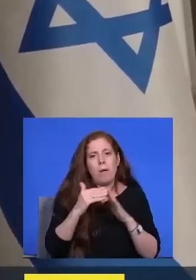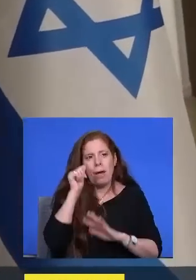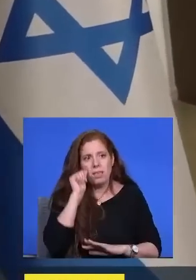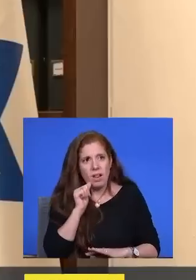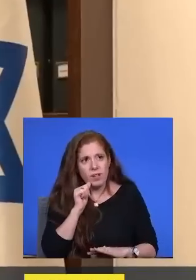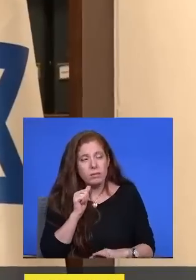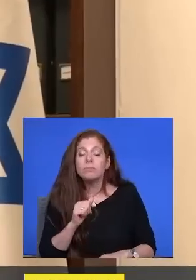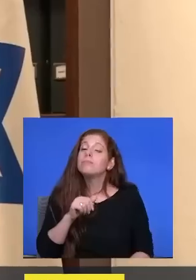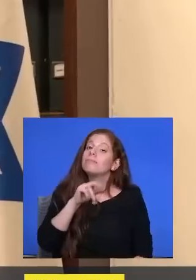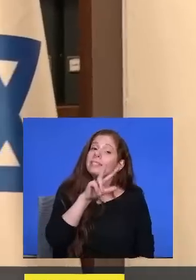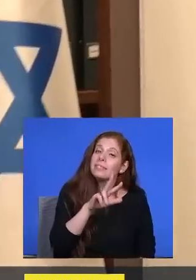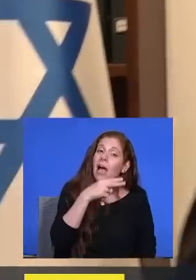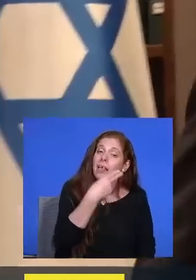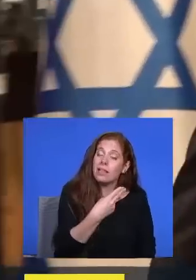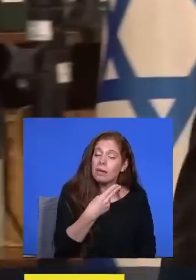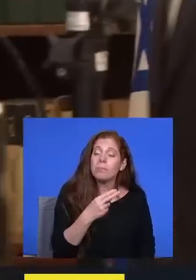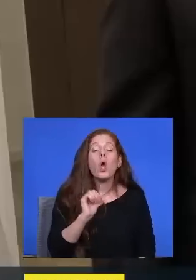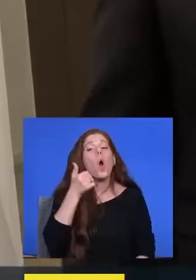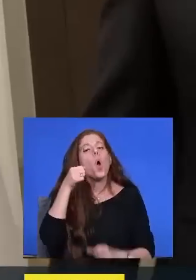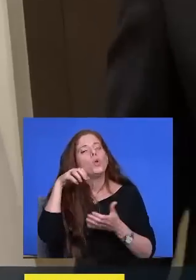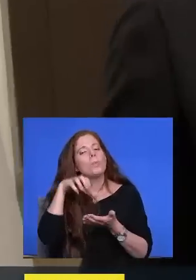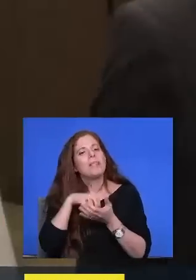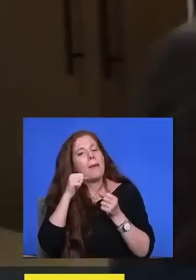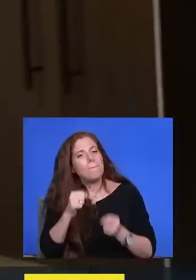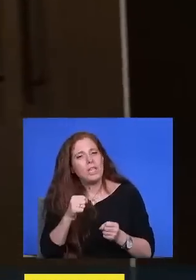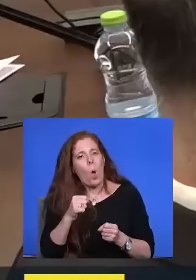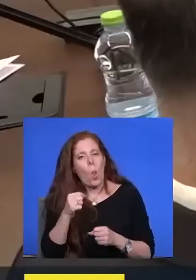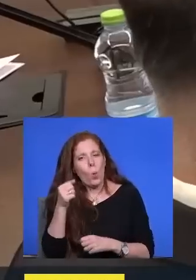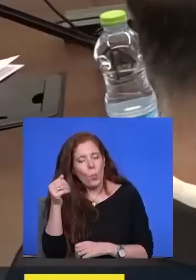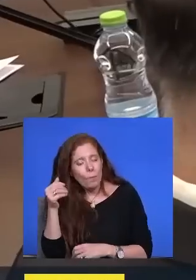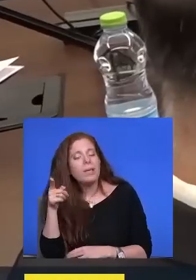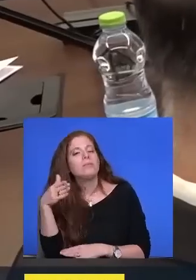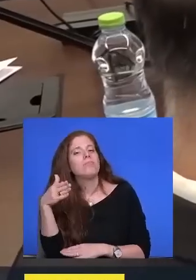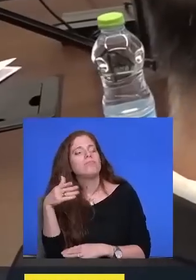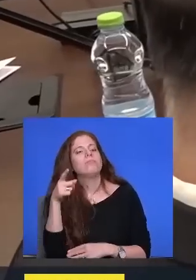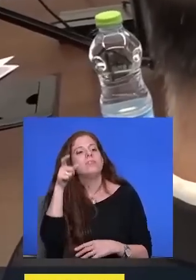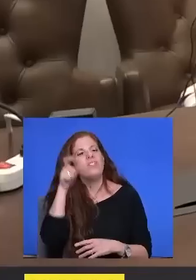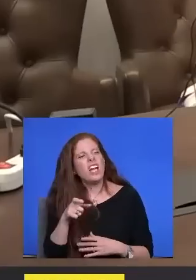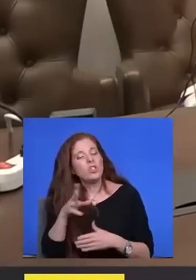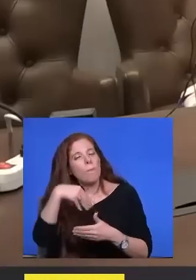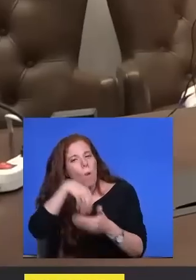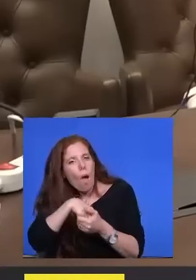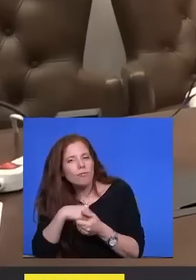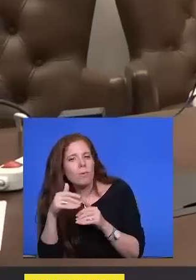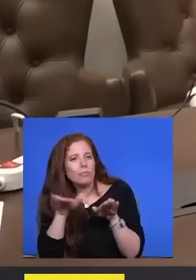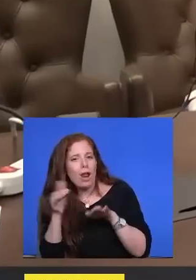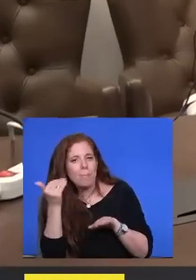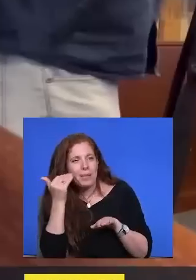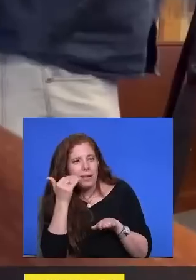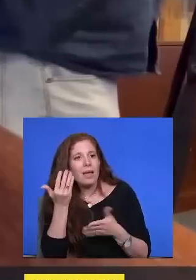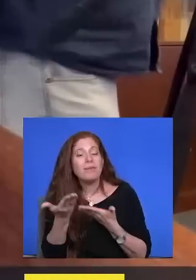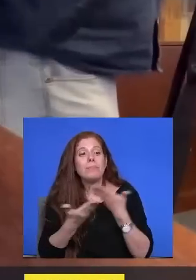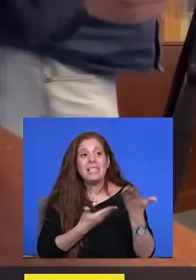צחי הנגבי, ראש המטה לביטחון לאומי, והאיש המעורב במגעים הכי אינטימיים עם הממשל האמריקני, התייחס ברעיון